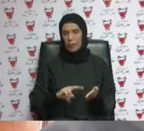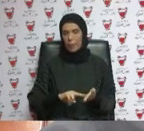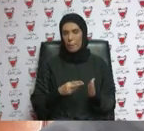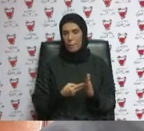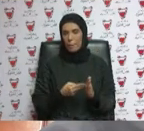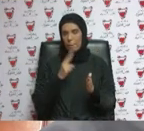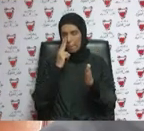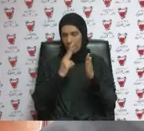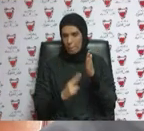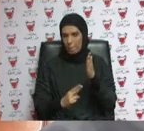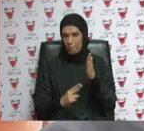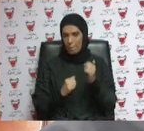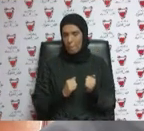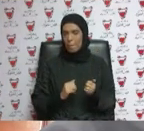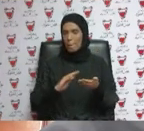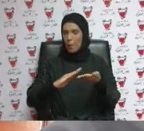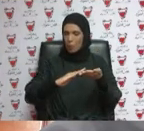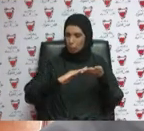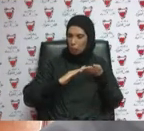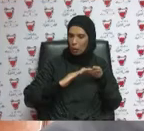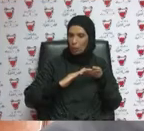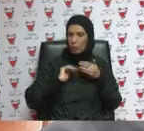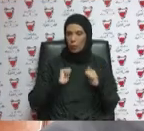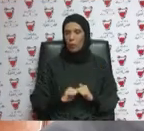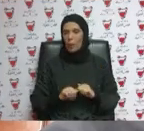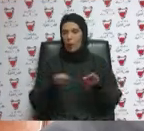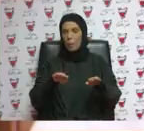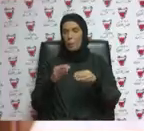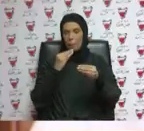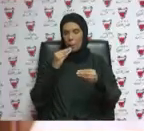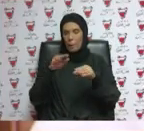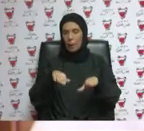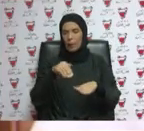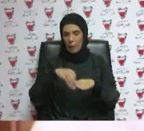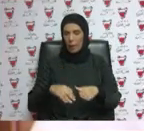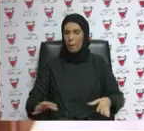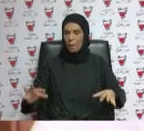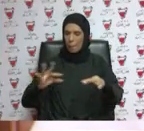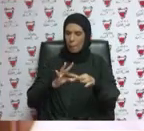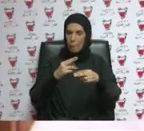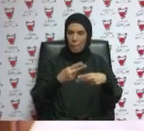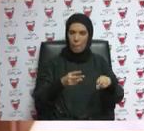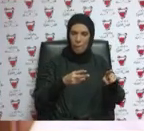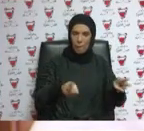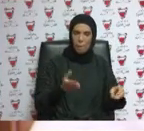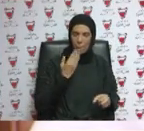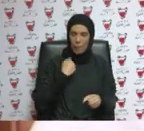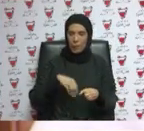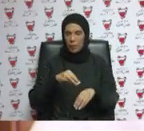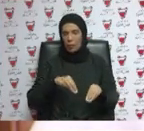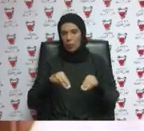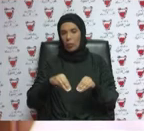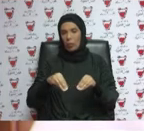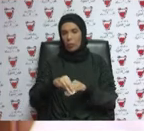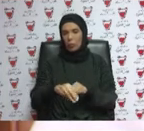احنا ساعدنا كسلطة تشريعية مع الحكومة ان احنا توافقنا مع المشروع دون تعديل، لان